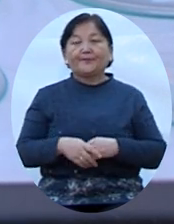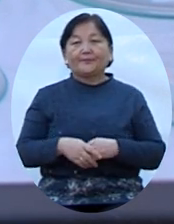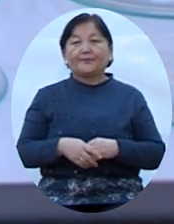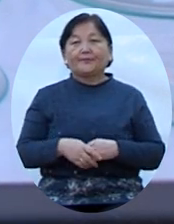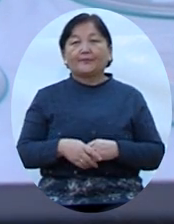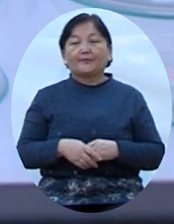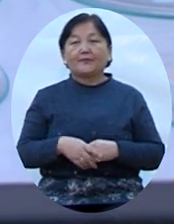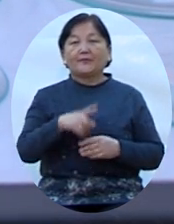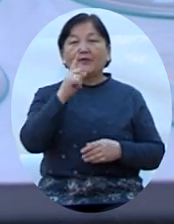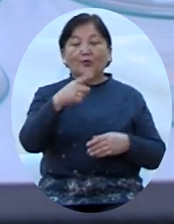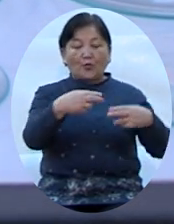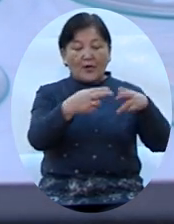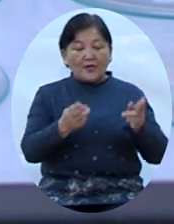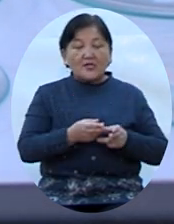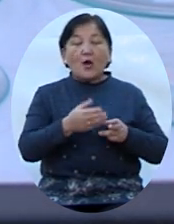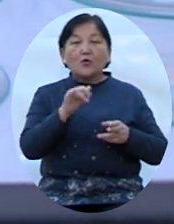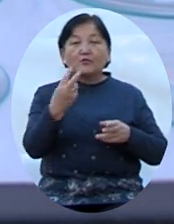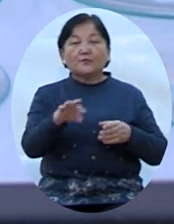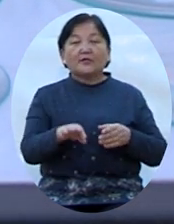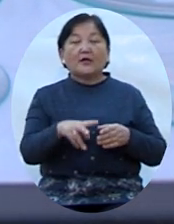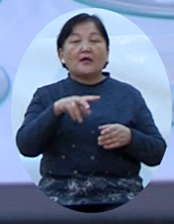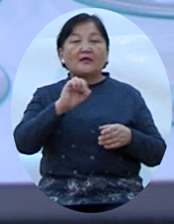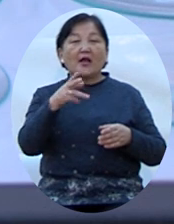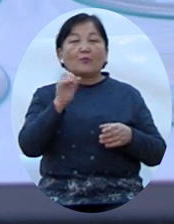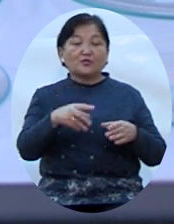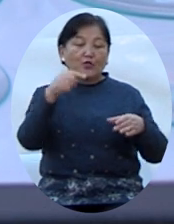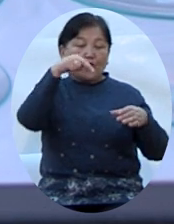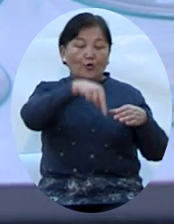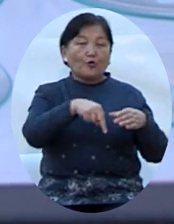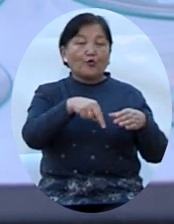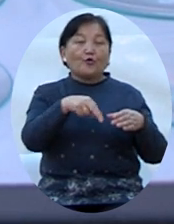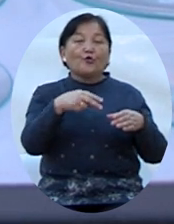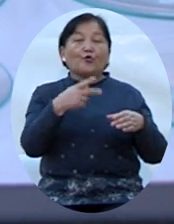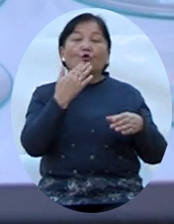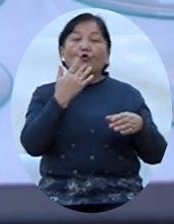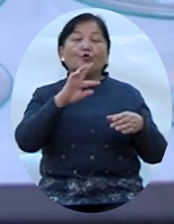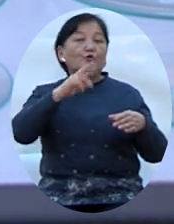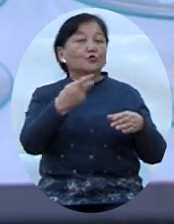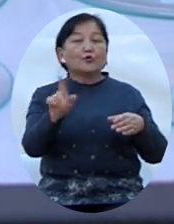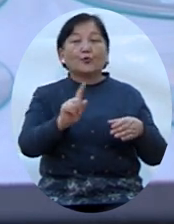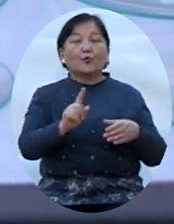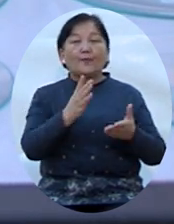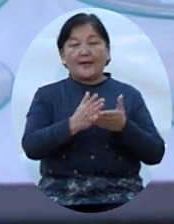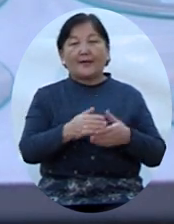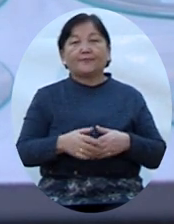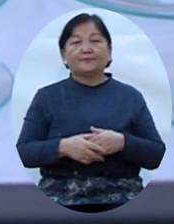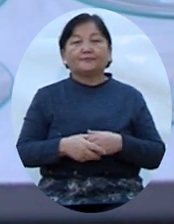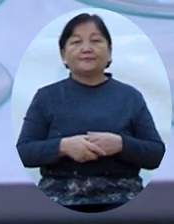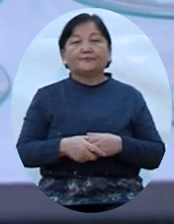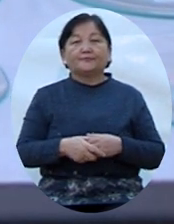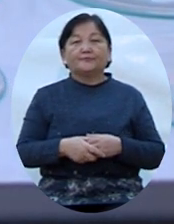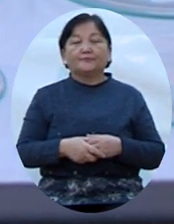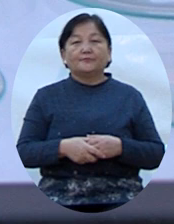За 1 дугаартай уусмал лакмусын улаан цаасыг дүрхэд өөрчлөлт ажиглахгүй буюу өөрчлөгдөхгүй байна.